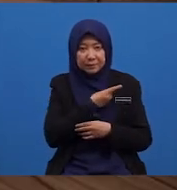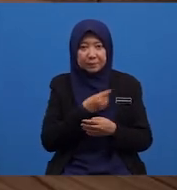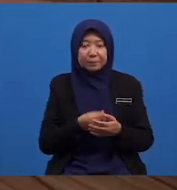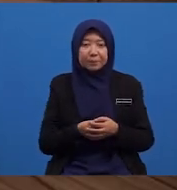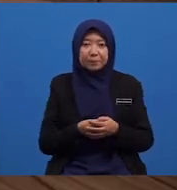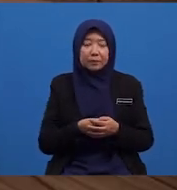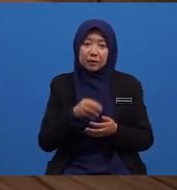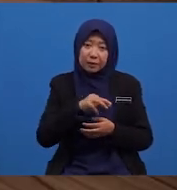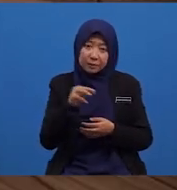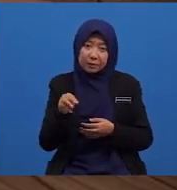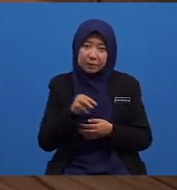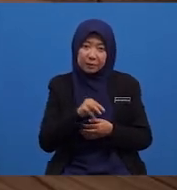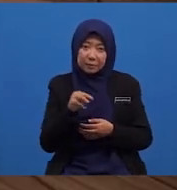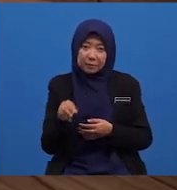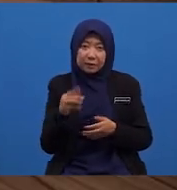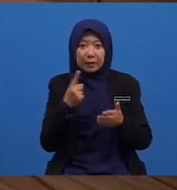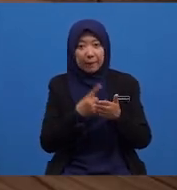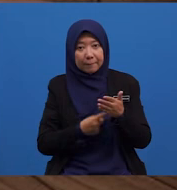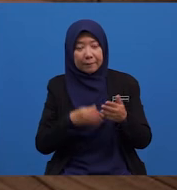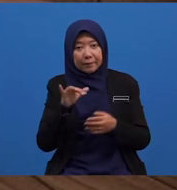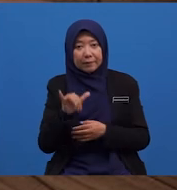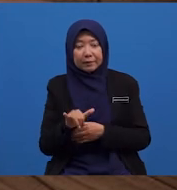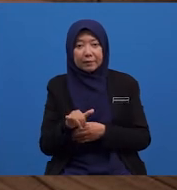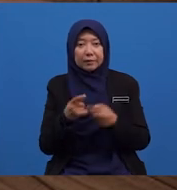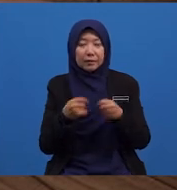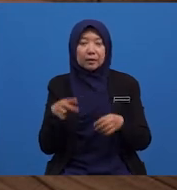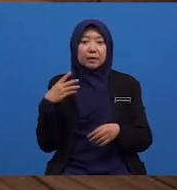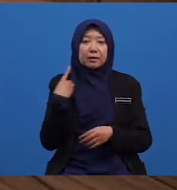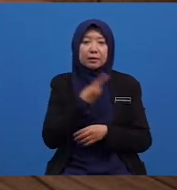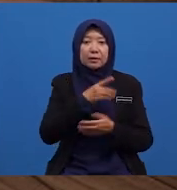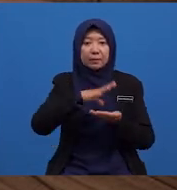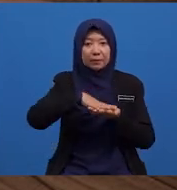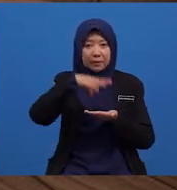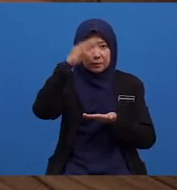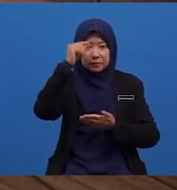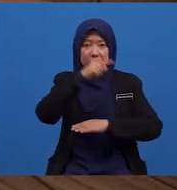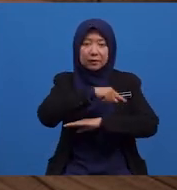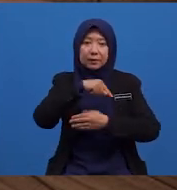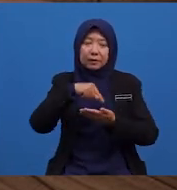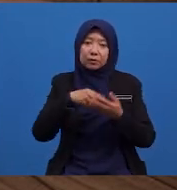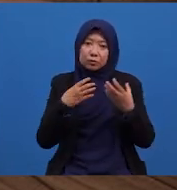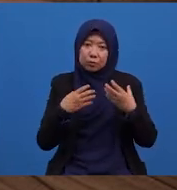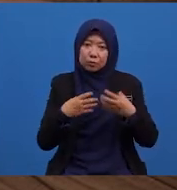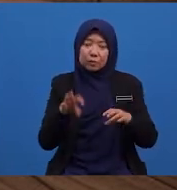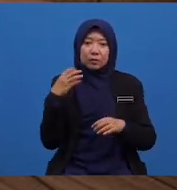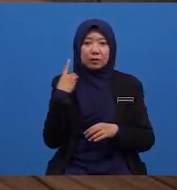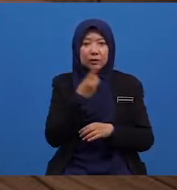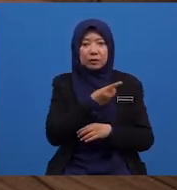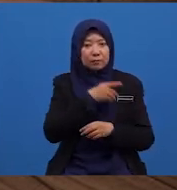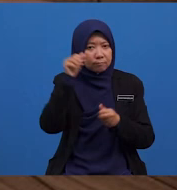Baiklah murid-murid, apa yang telah kita pelajari pada hari ini? Cuba kita imbas